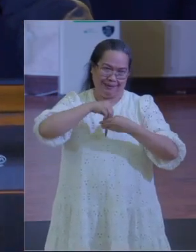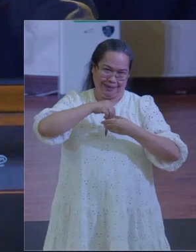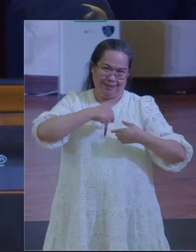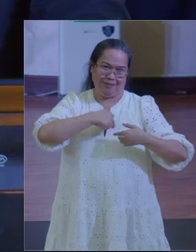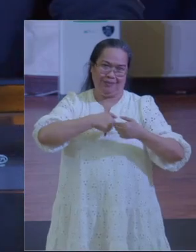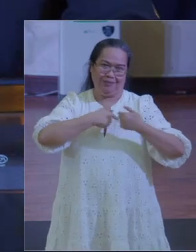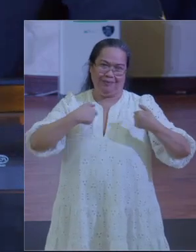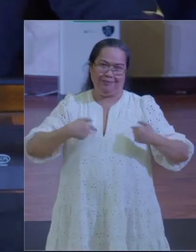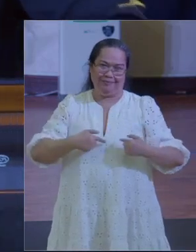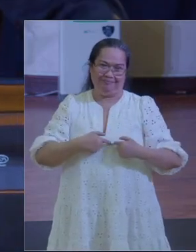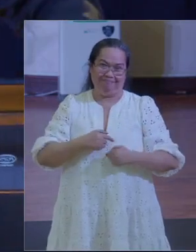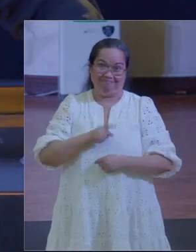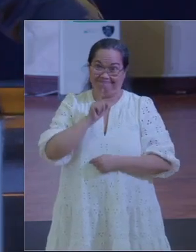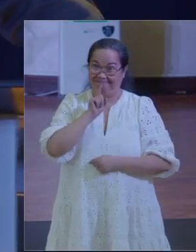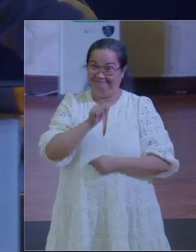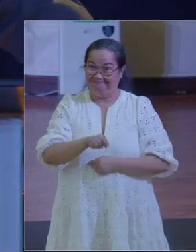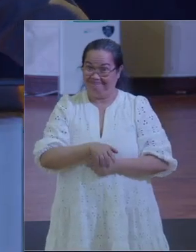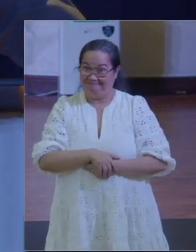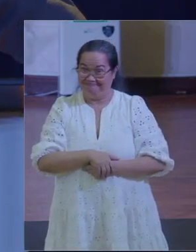Kaya nga, bilib ako doon sa mga,